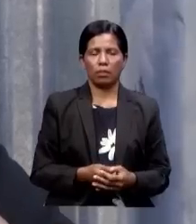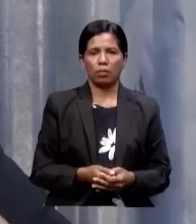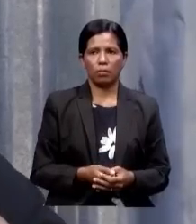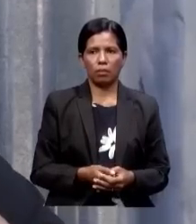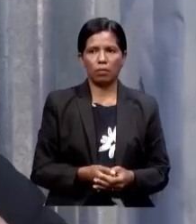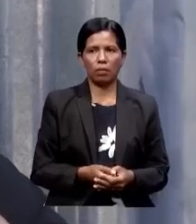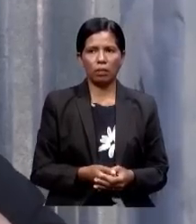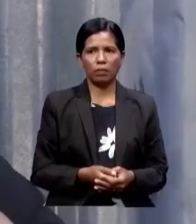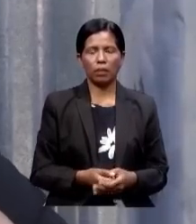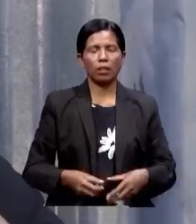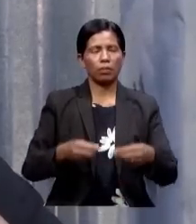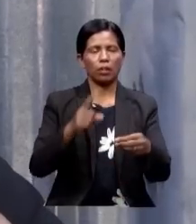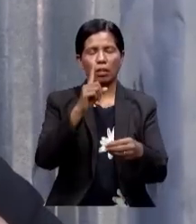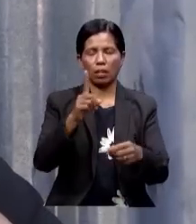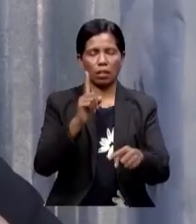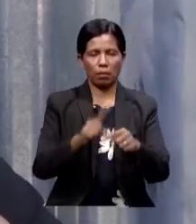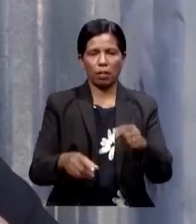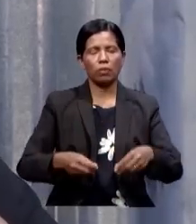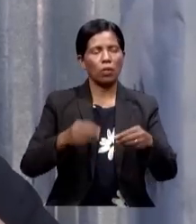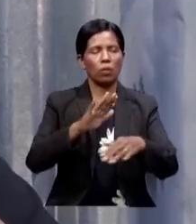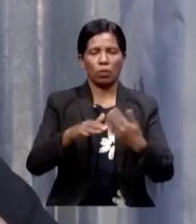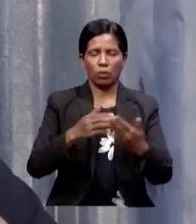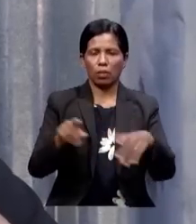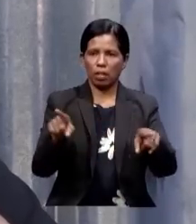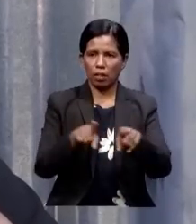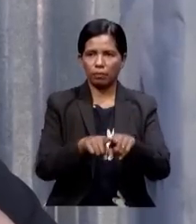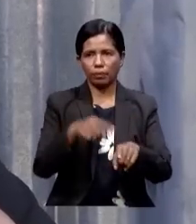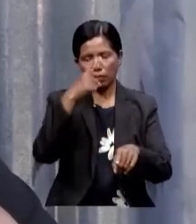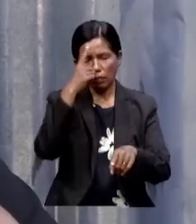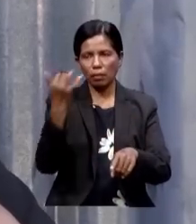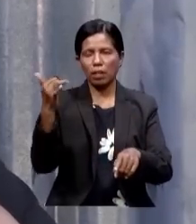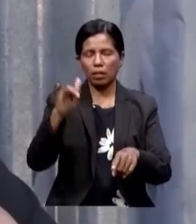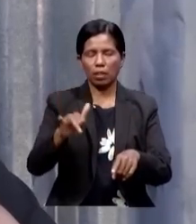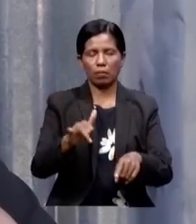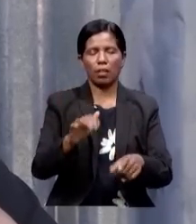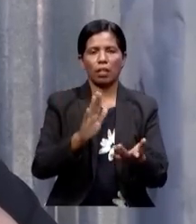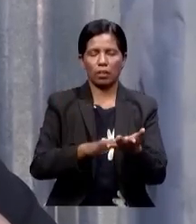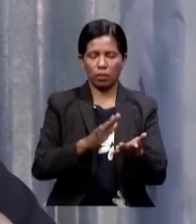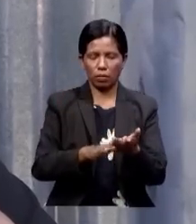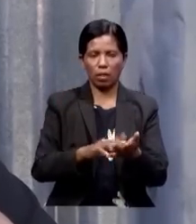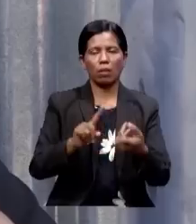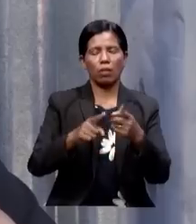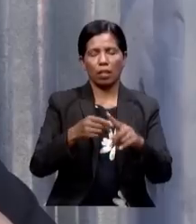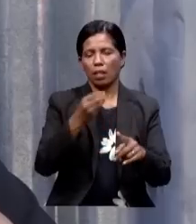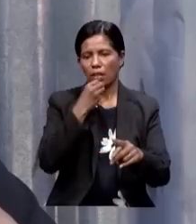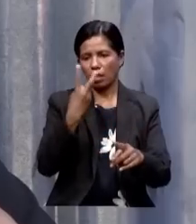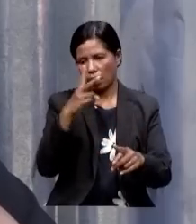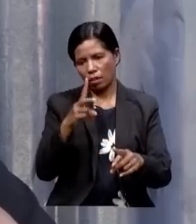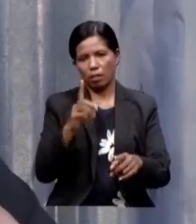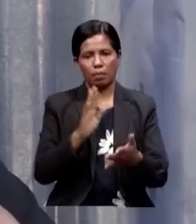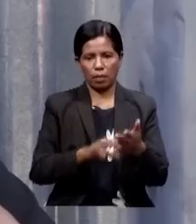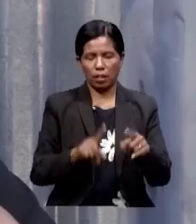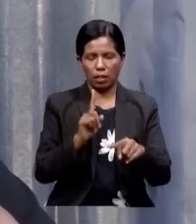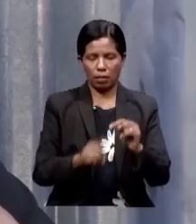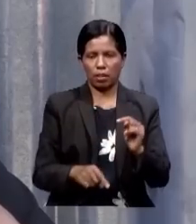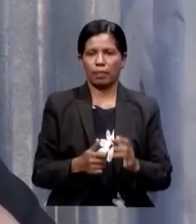Ita poa de tida la bele, ustin tuot poa. Tamba sina ba escola malukhan ga la dung dia, malukhan sira tekedet la dia.